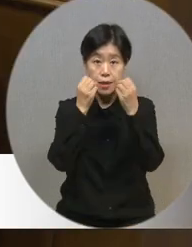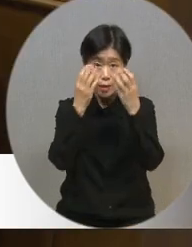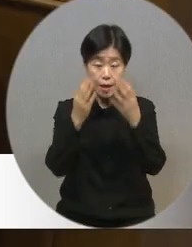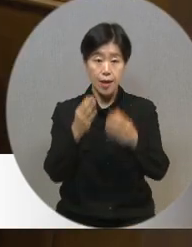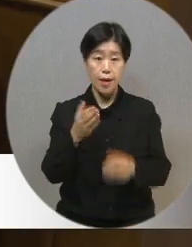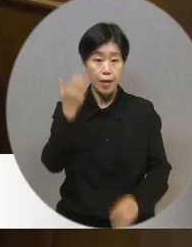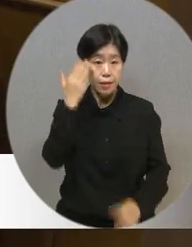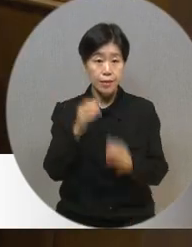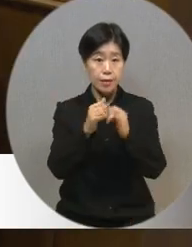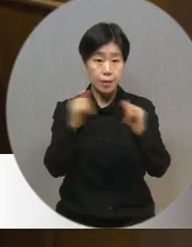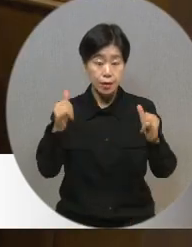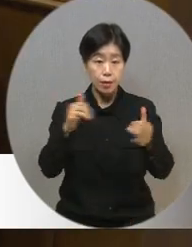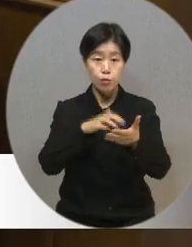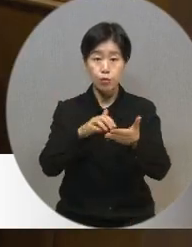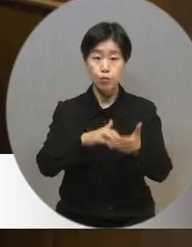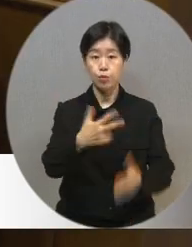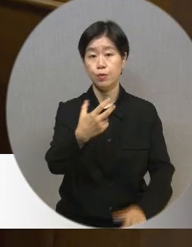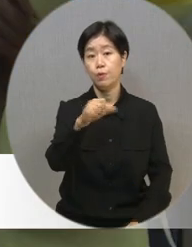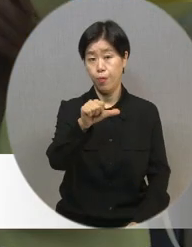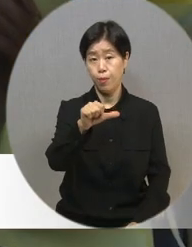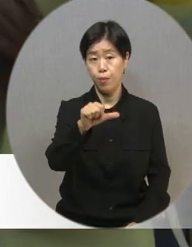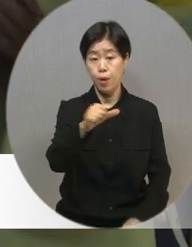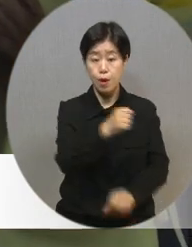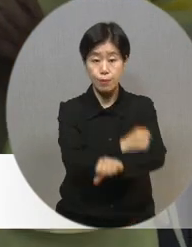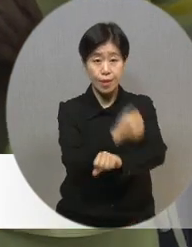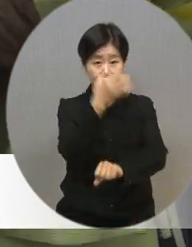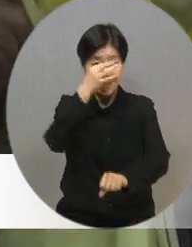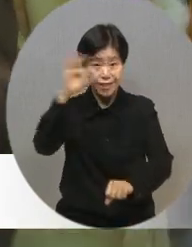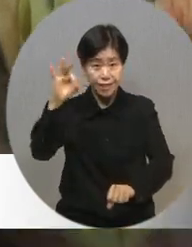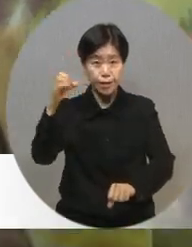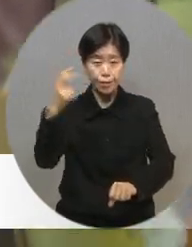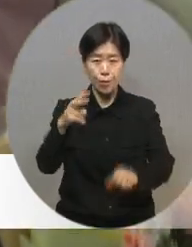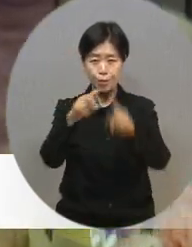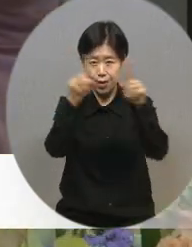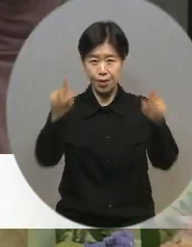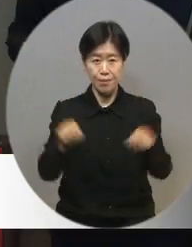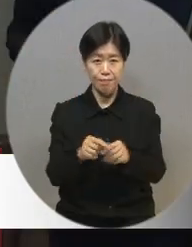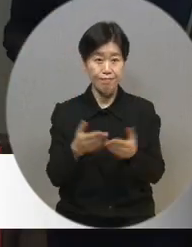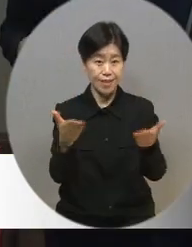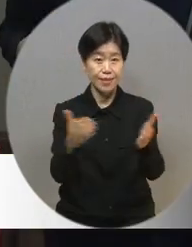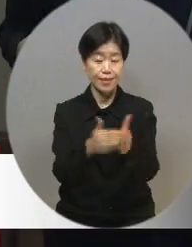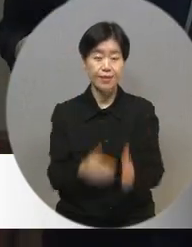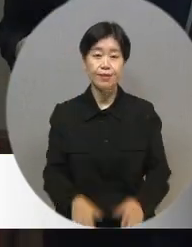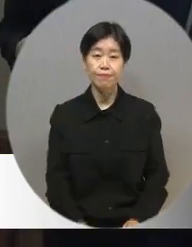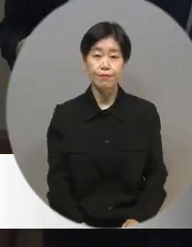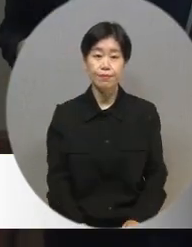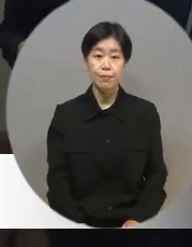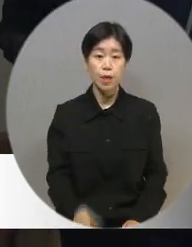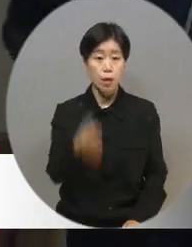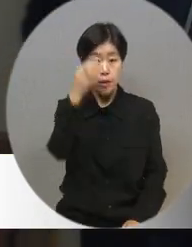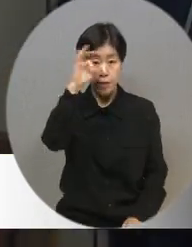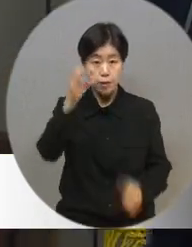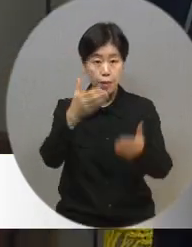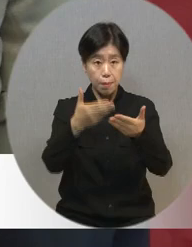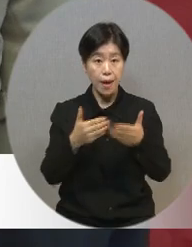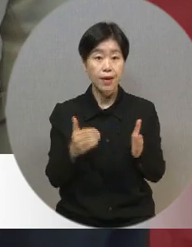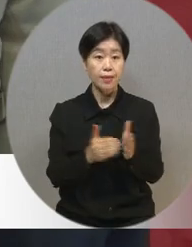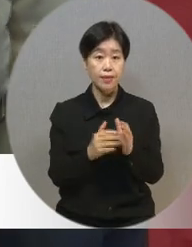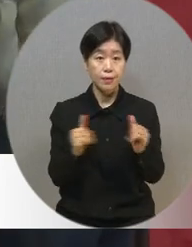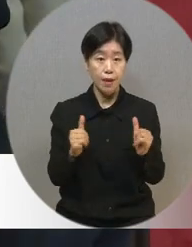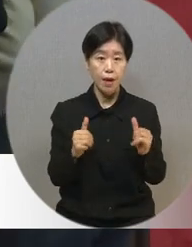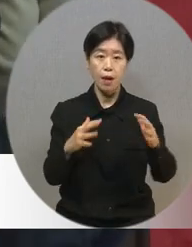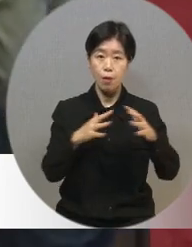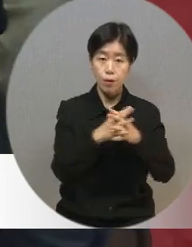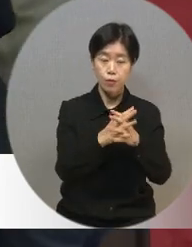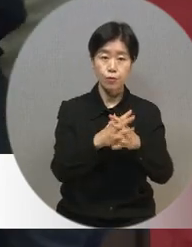최종 선발자들은 공로 인정과 함께 표창장을 받았습니다. 신지식인 인증을 받은 사람들은 건축과